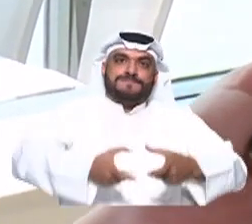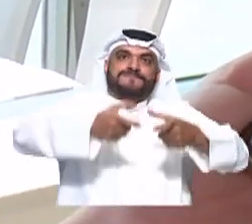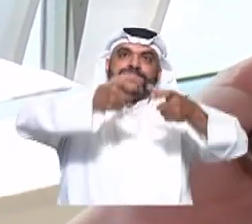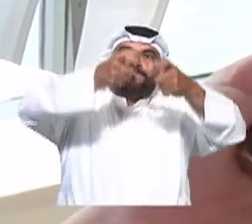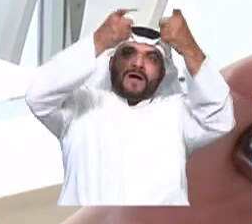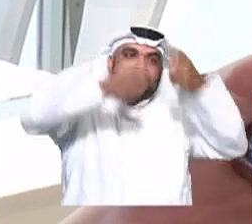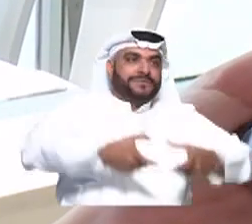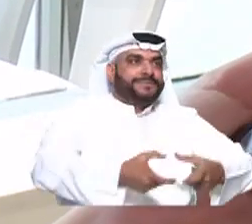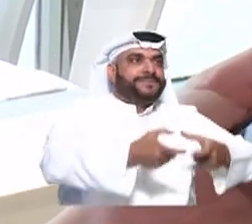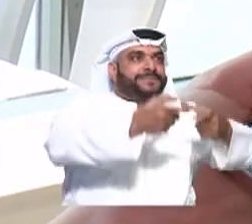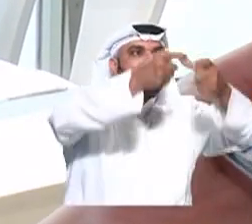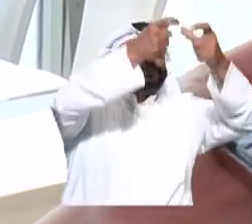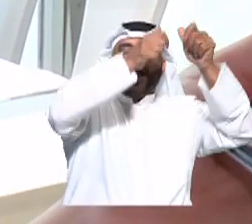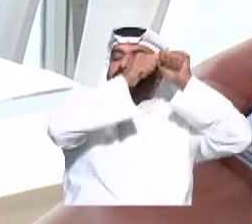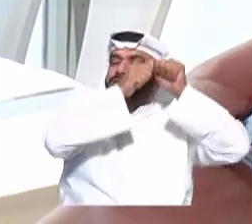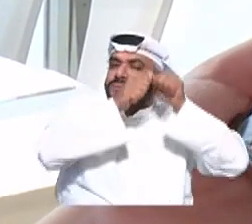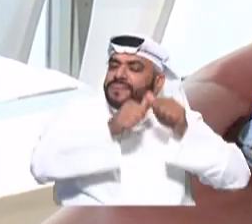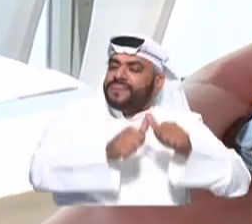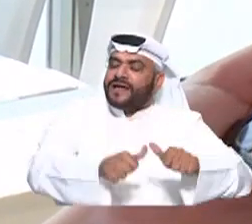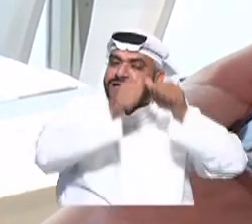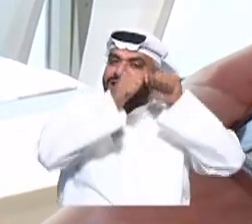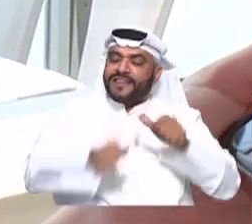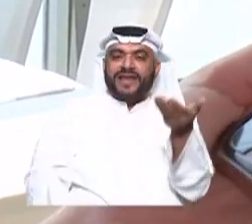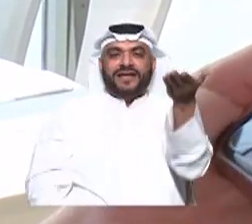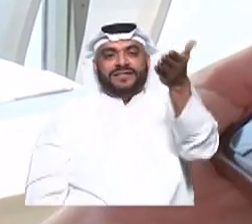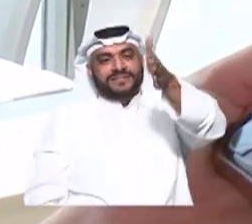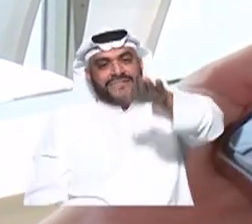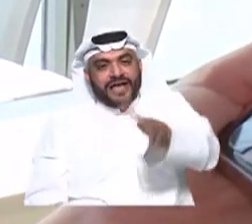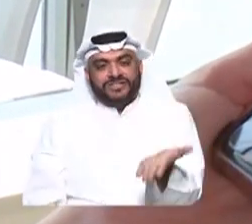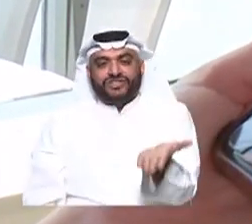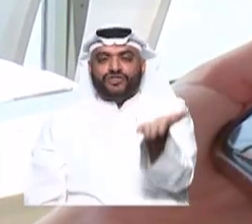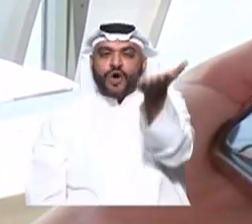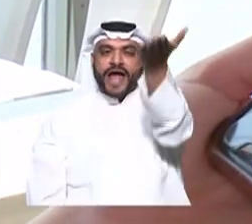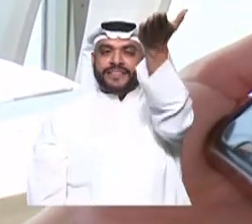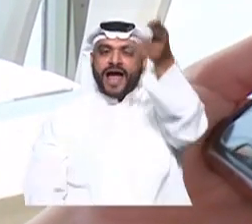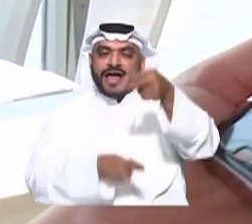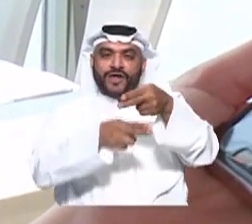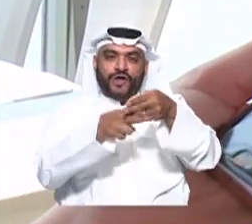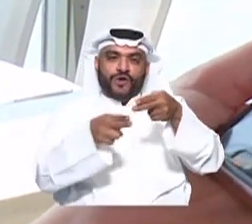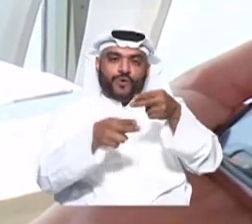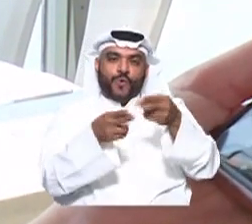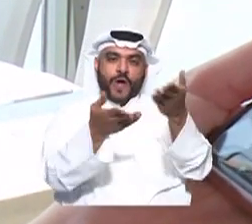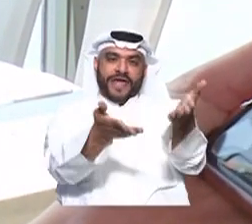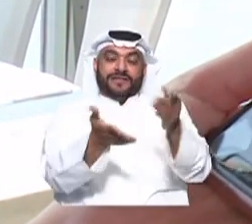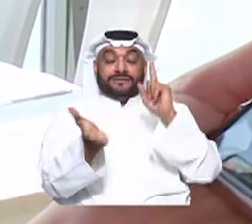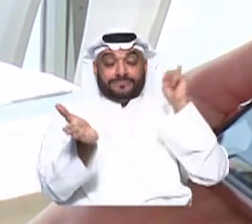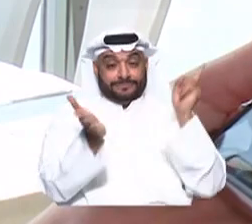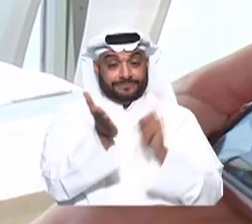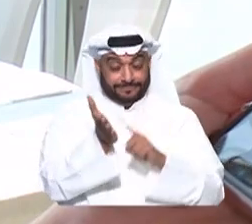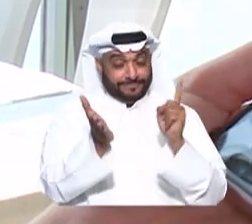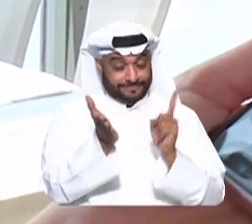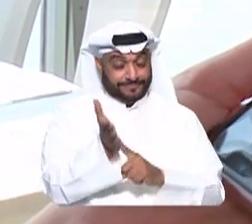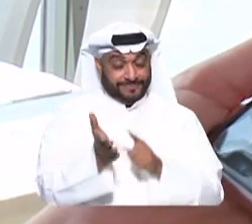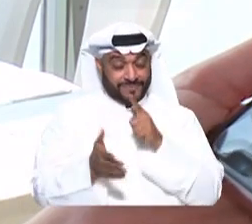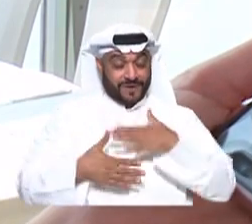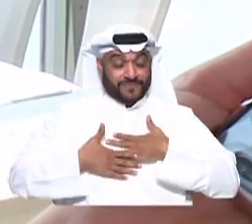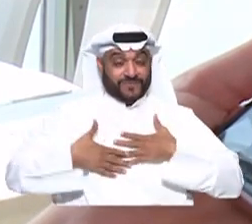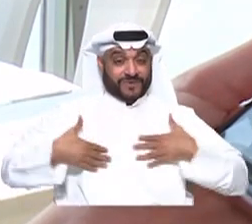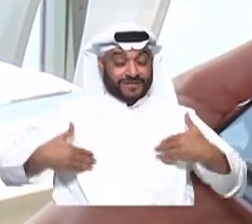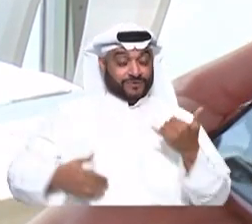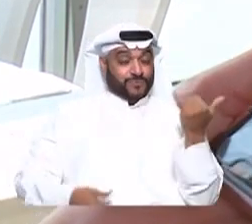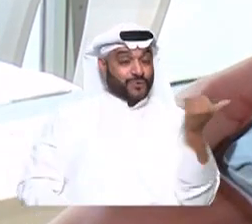تذكاري لتخليد ذكرى الشهداء الكويت، فبصراحة كانت يعني